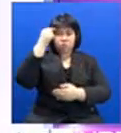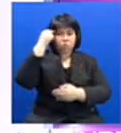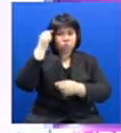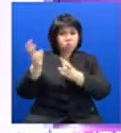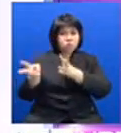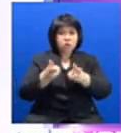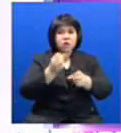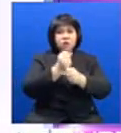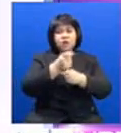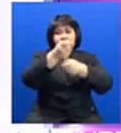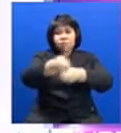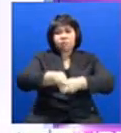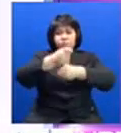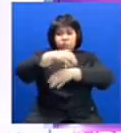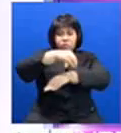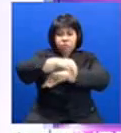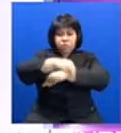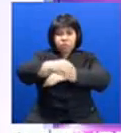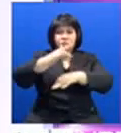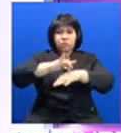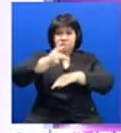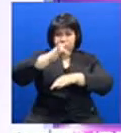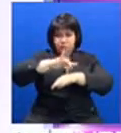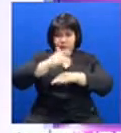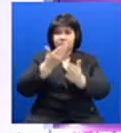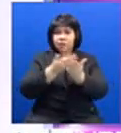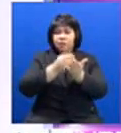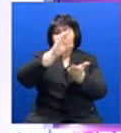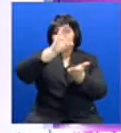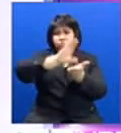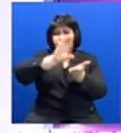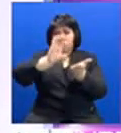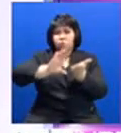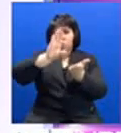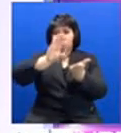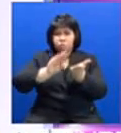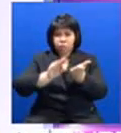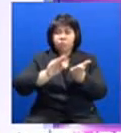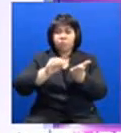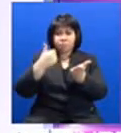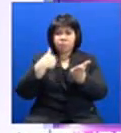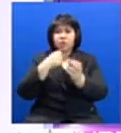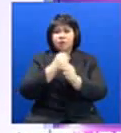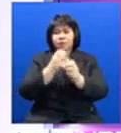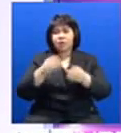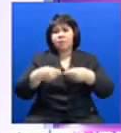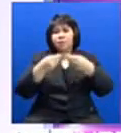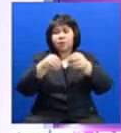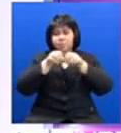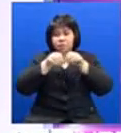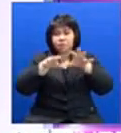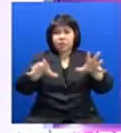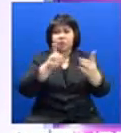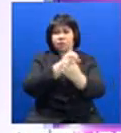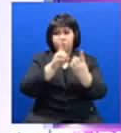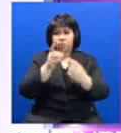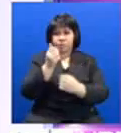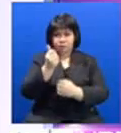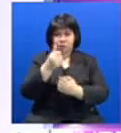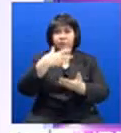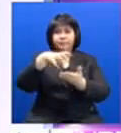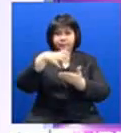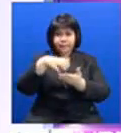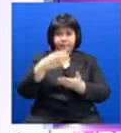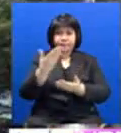แบบเกษตรอินทรีย์เพื่อลดต้นทุนการผลิตสร้างชาวนารุ่นใหม่ให้แก่กำลังพลเพื่อนำไปเผยแพร่สู่สังคมติดตามจากรายงาน